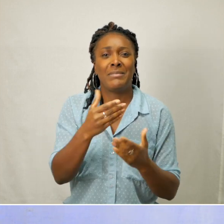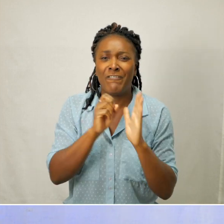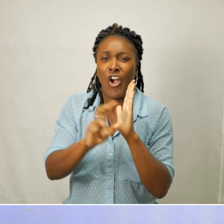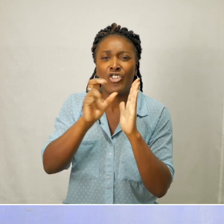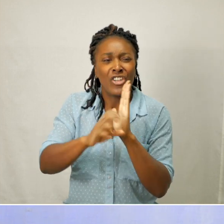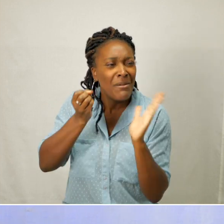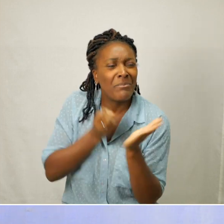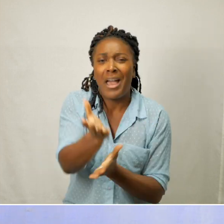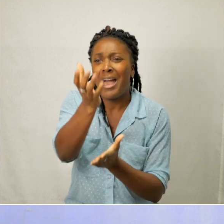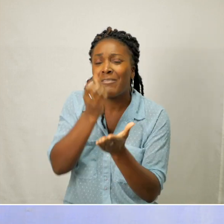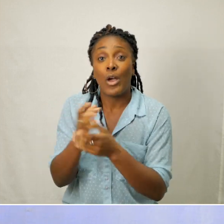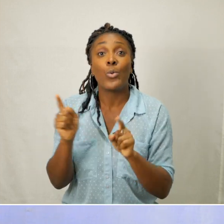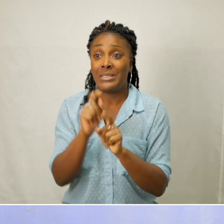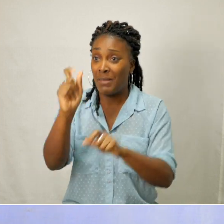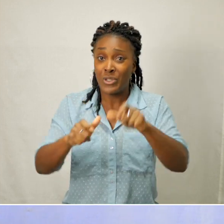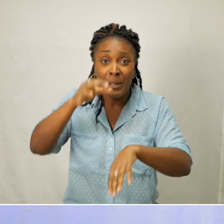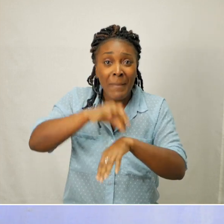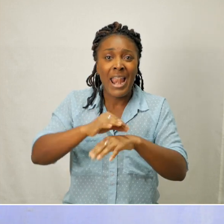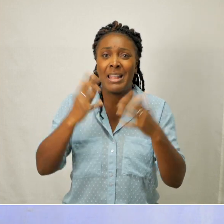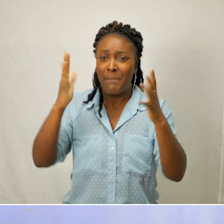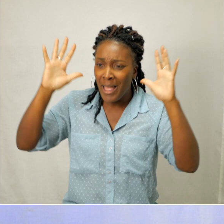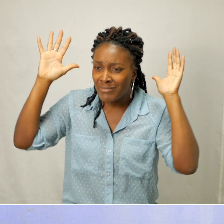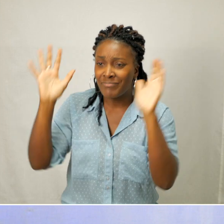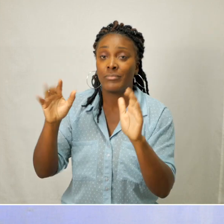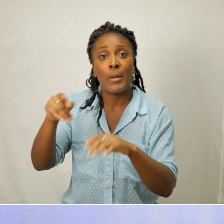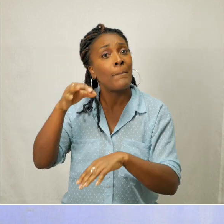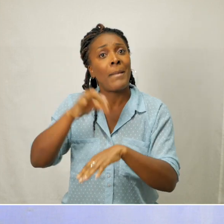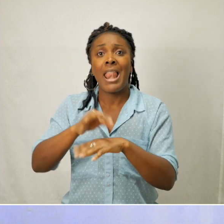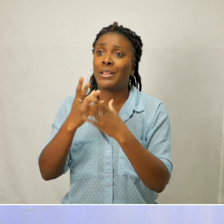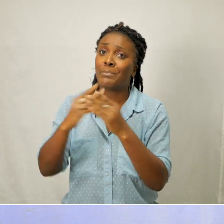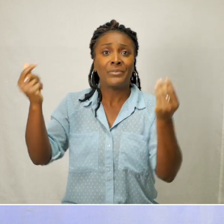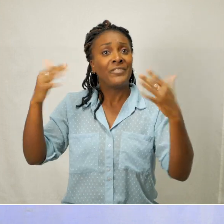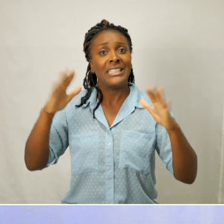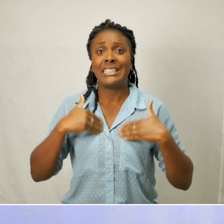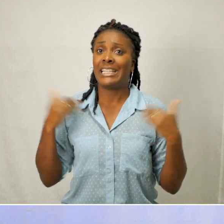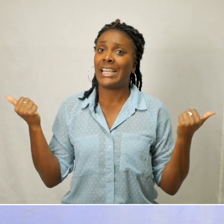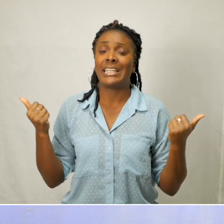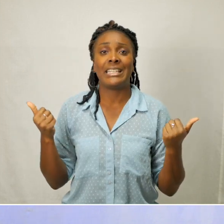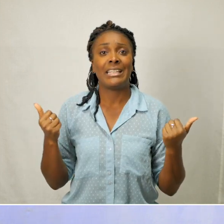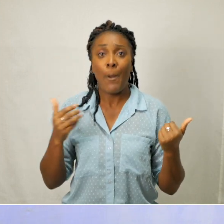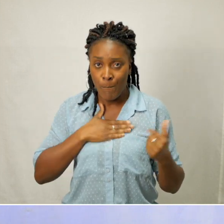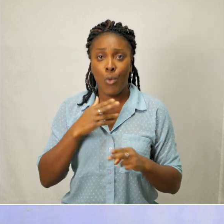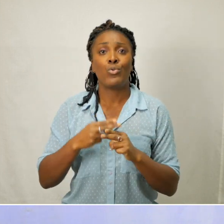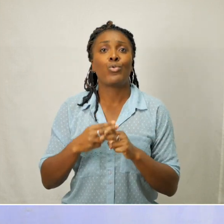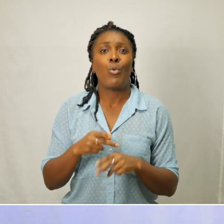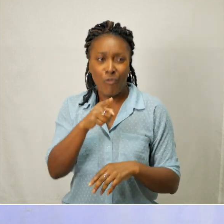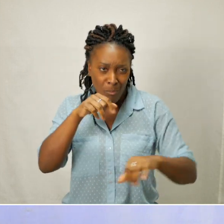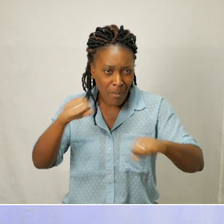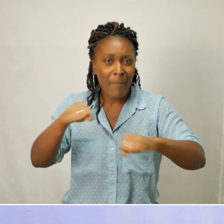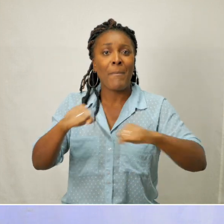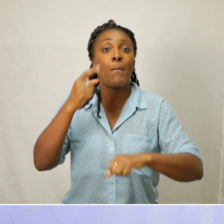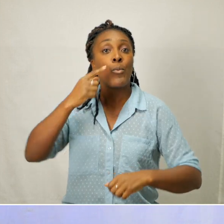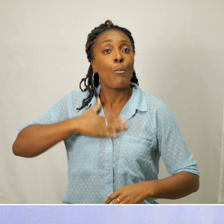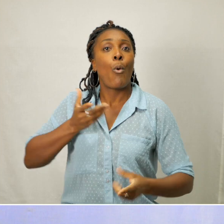Pas seulement. Vous allez aussi imposer les mains aux malades et les malades seront guéris en mon nom. Vous allez être des acteurs principaux de